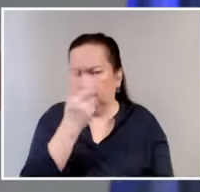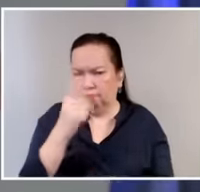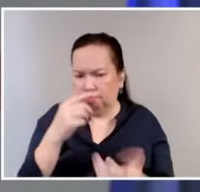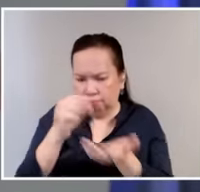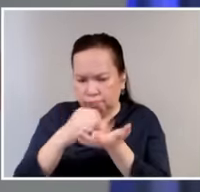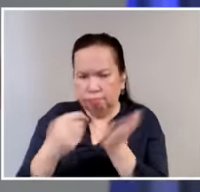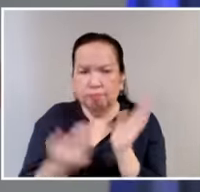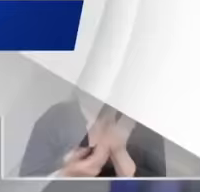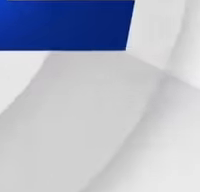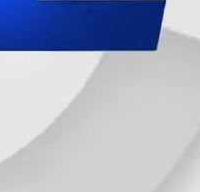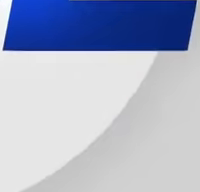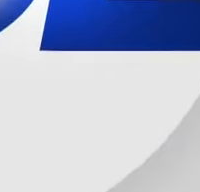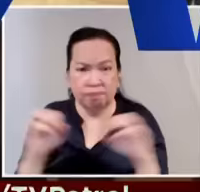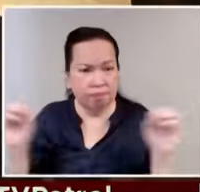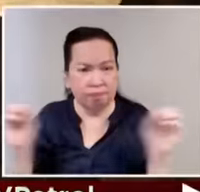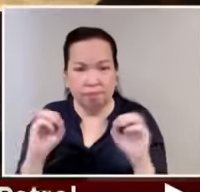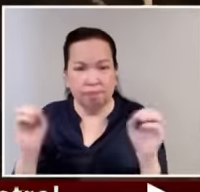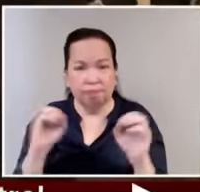kasunduan.